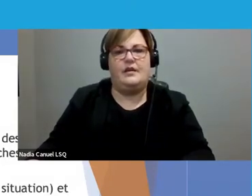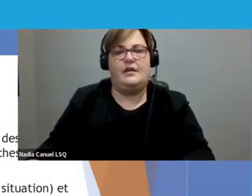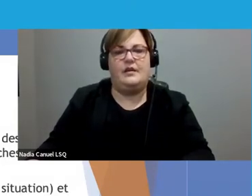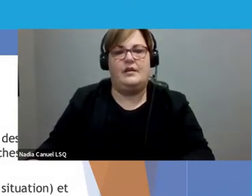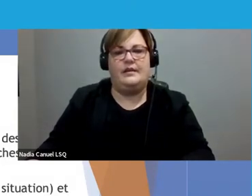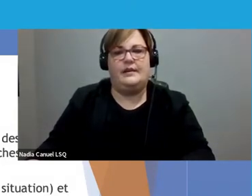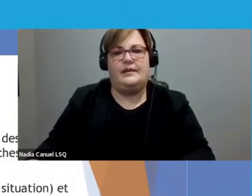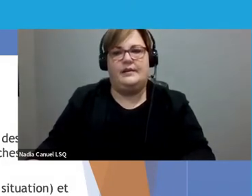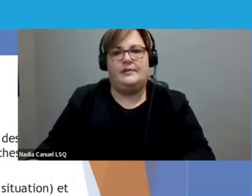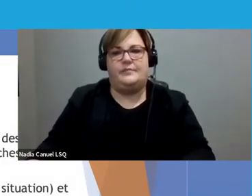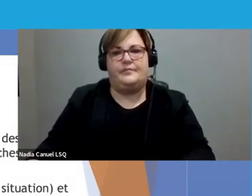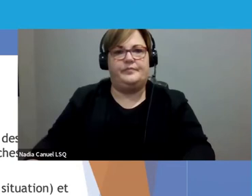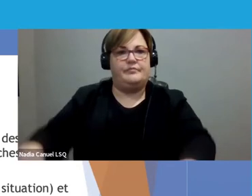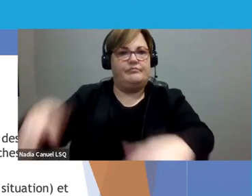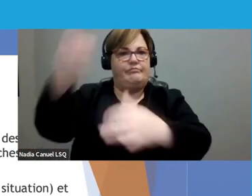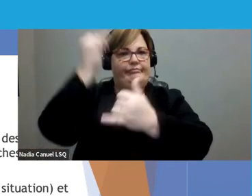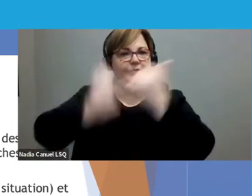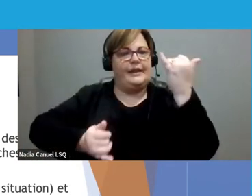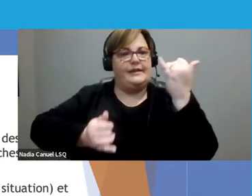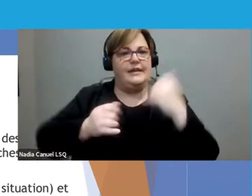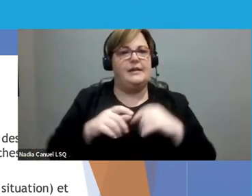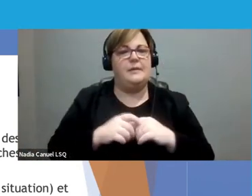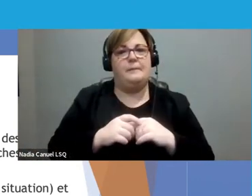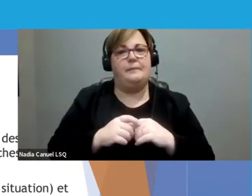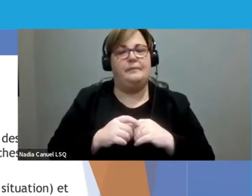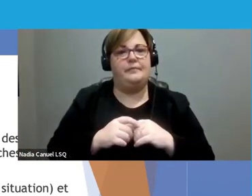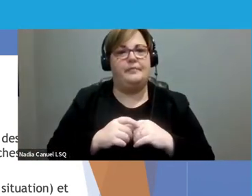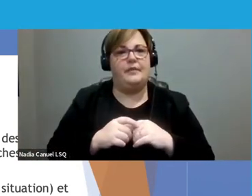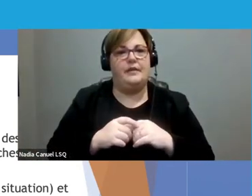Et en dernier lieu,